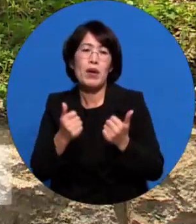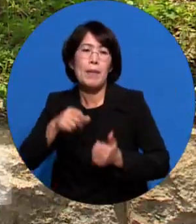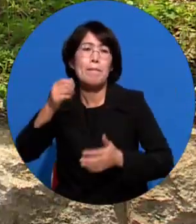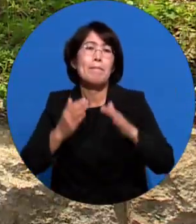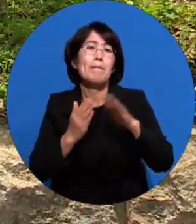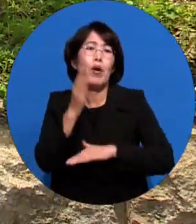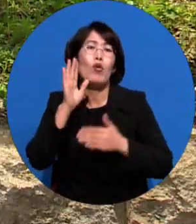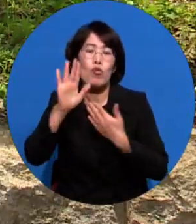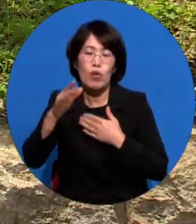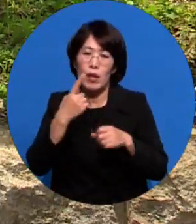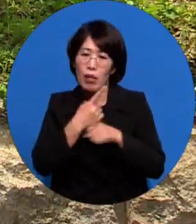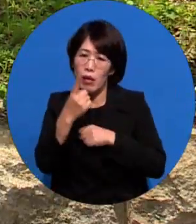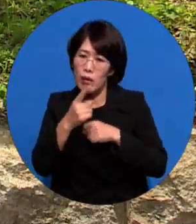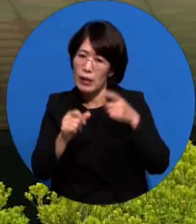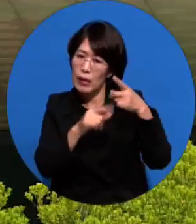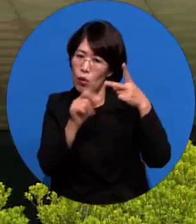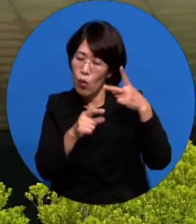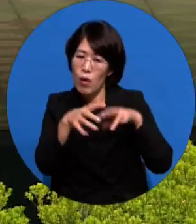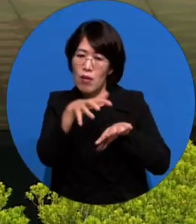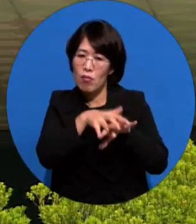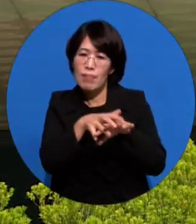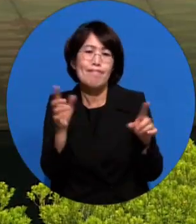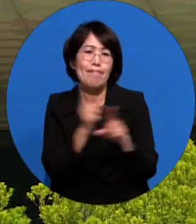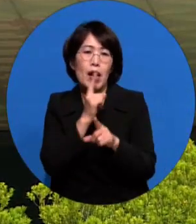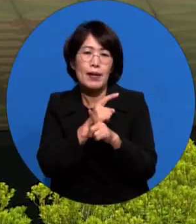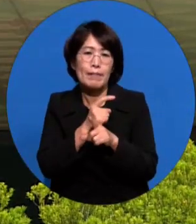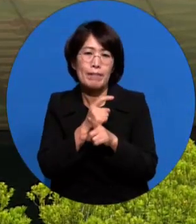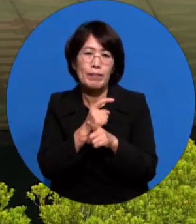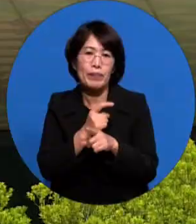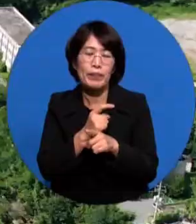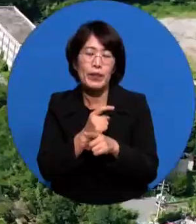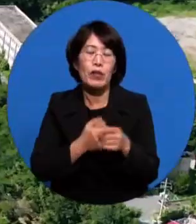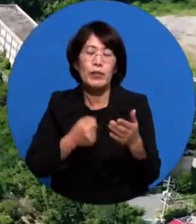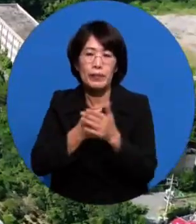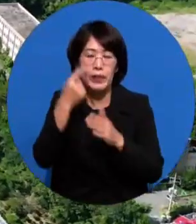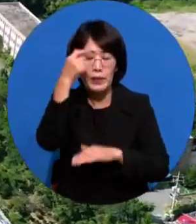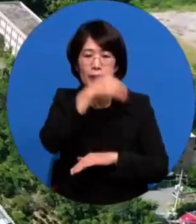거쳐 내년 초 조직 개편을 단행할 예정입니다. MBC 뉴스 양현승입니다.